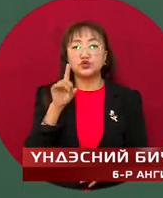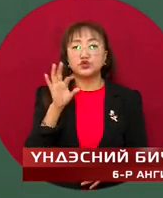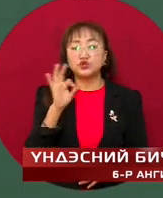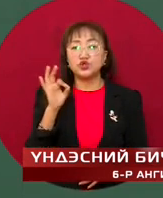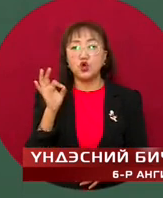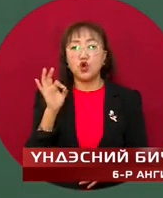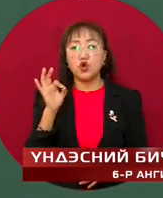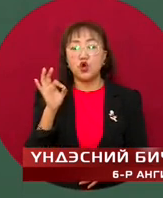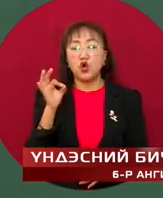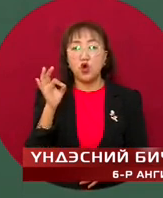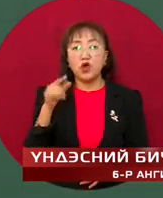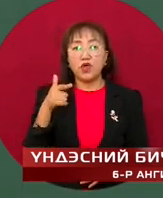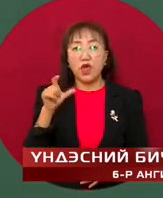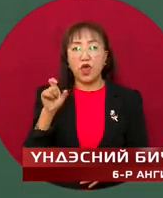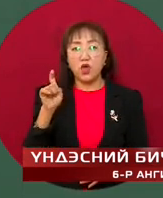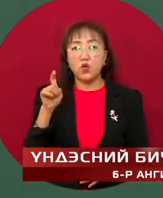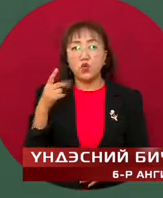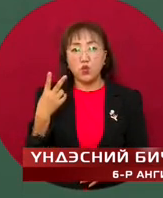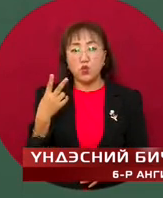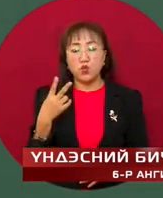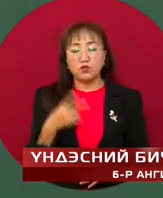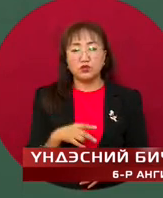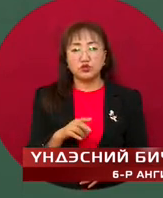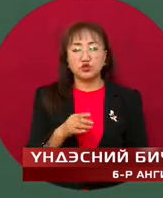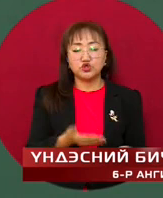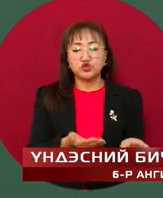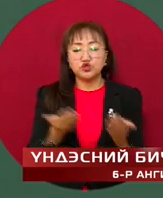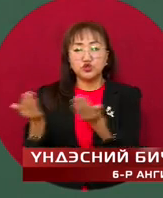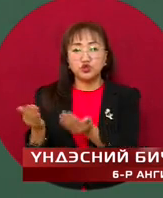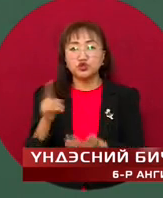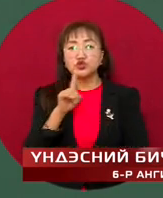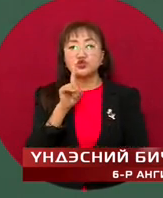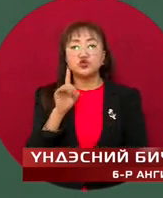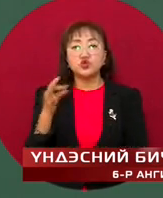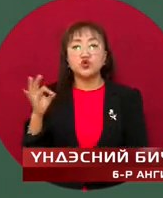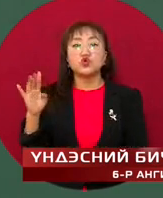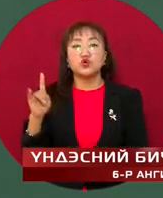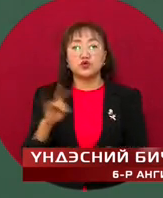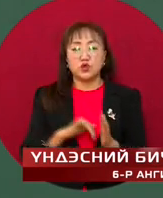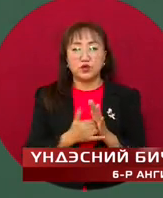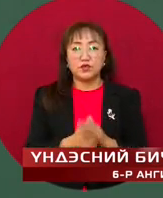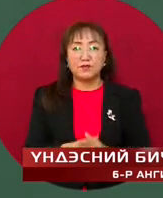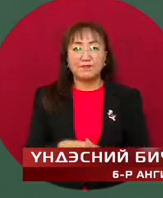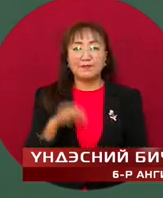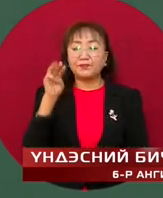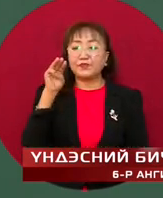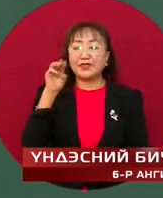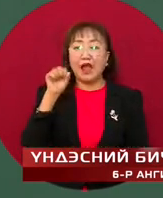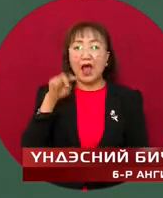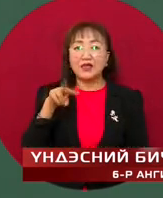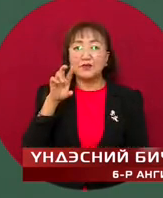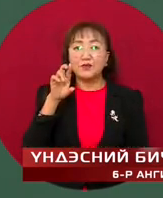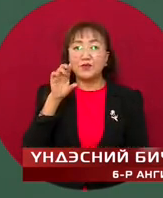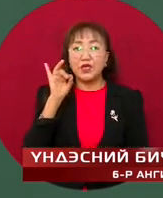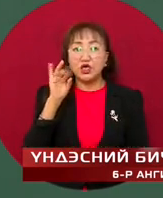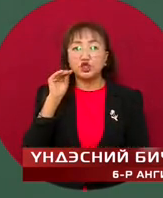гэ хү. Зөө гэ хэ буюу зөөх гэсэн утгатай үг байна. За таль би жүү буюу тавьж гэсэн